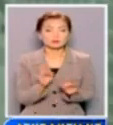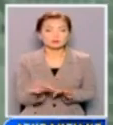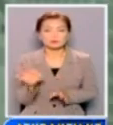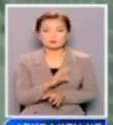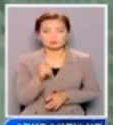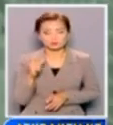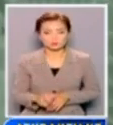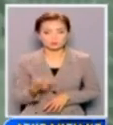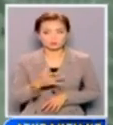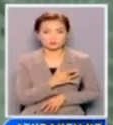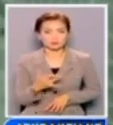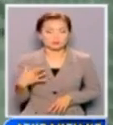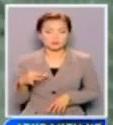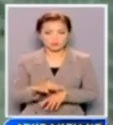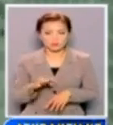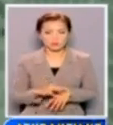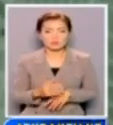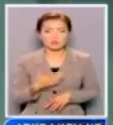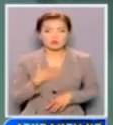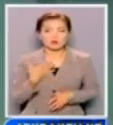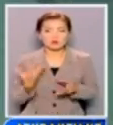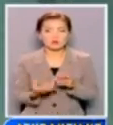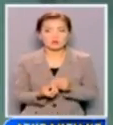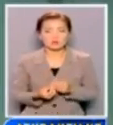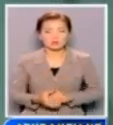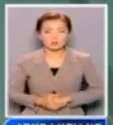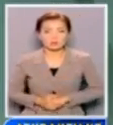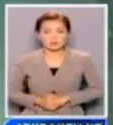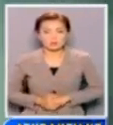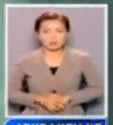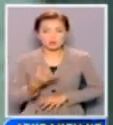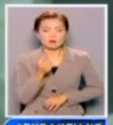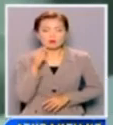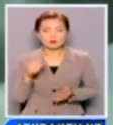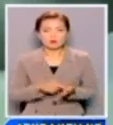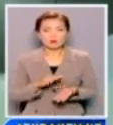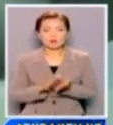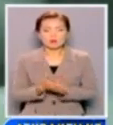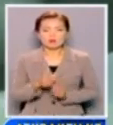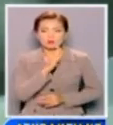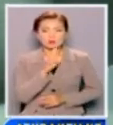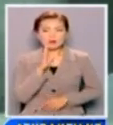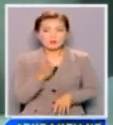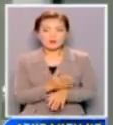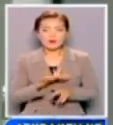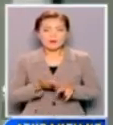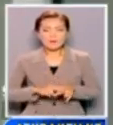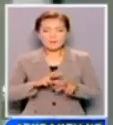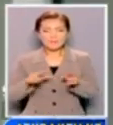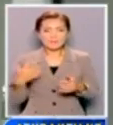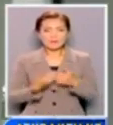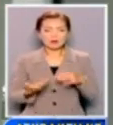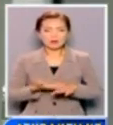у пациентки двусторонние изменения в легких в виде матового стекла. При поступлении состояние женщины оценивалось как